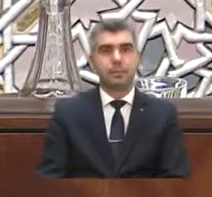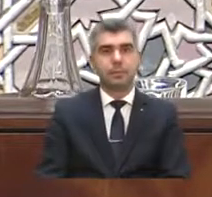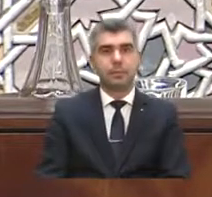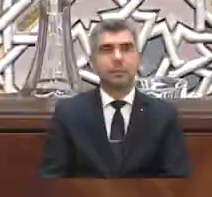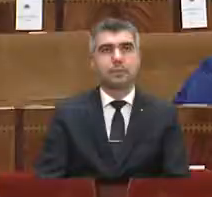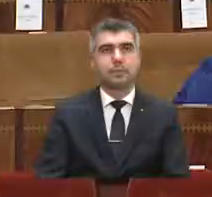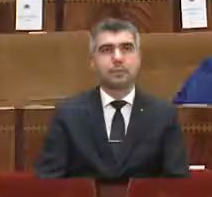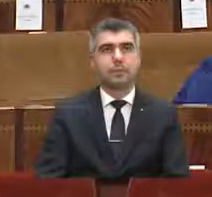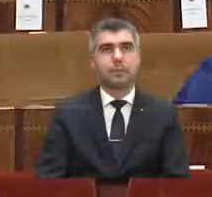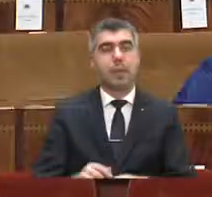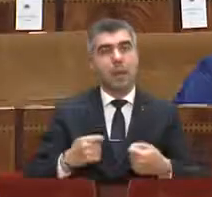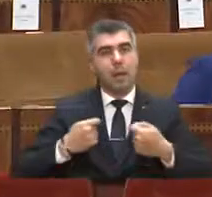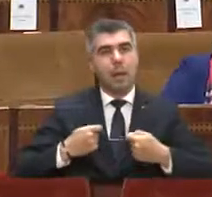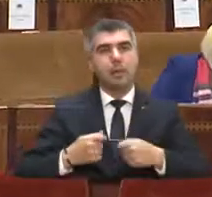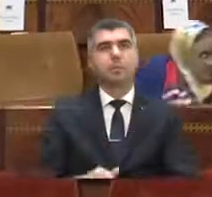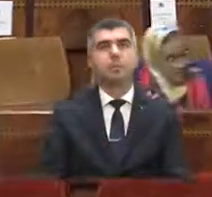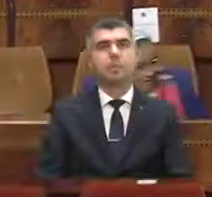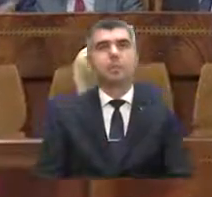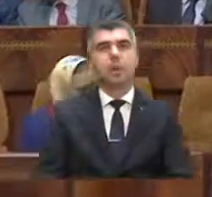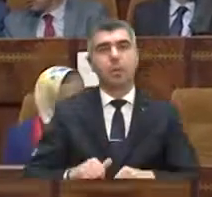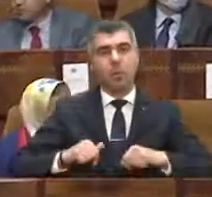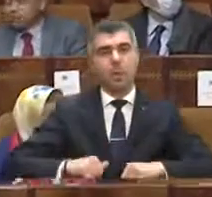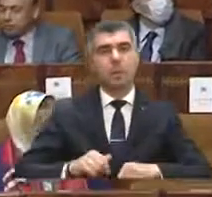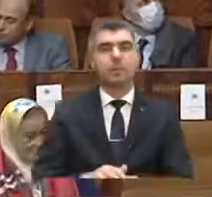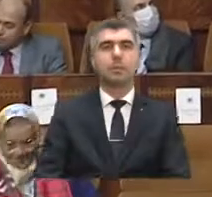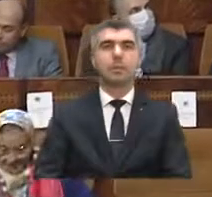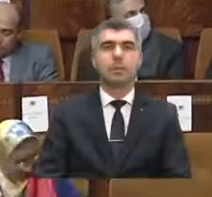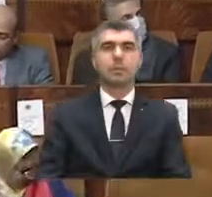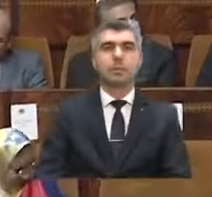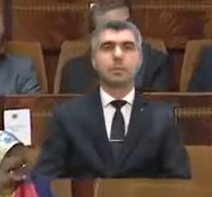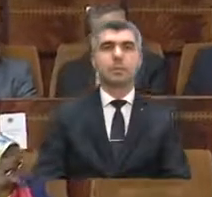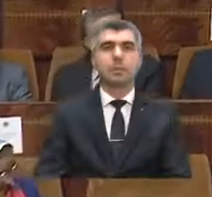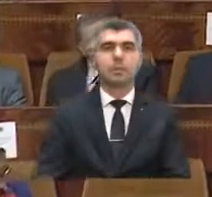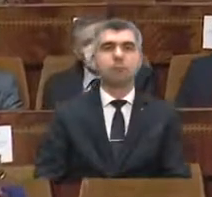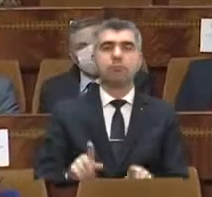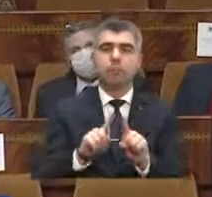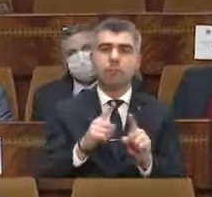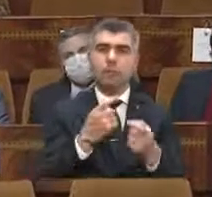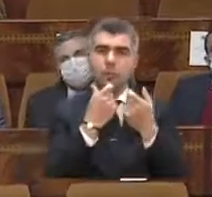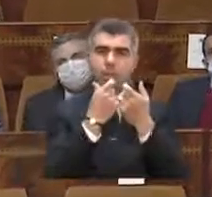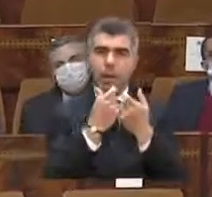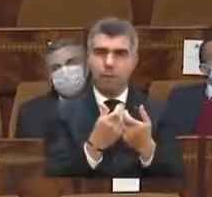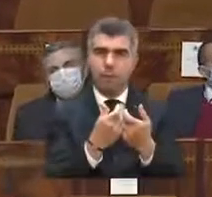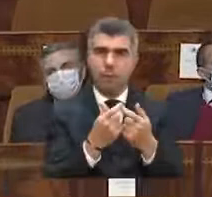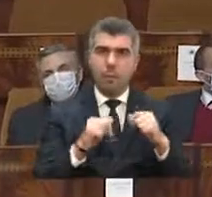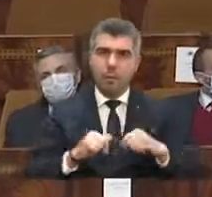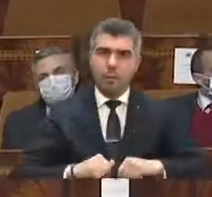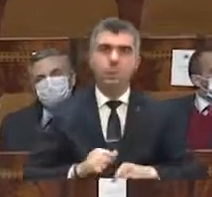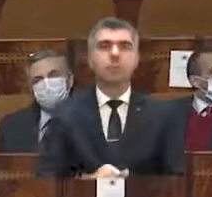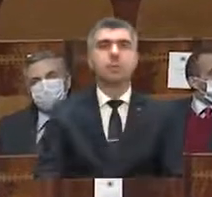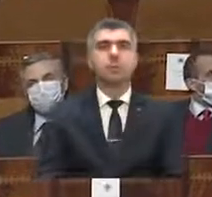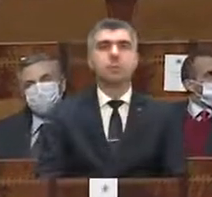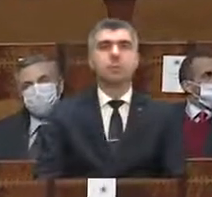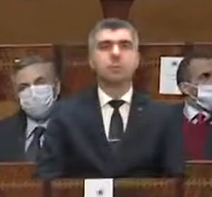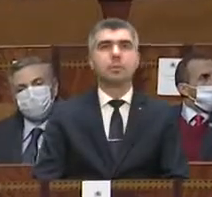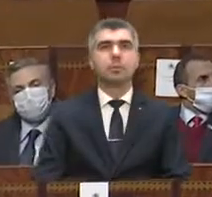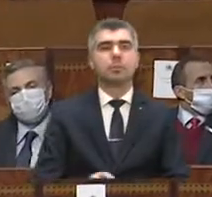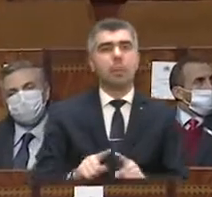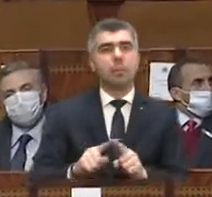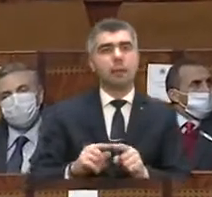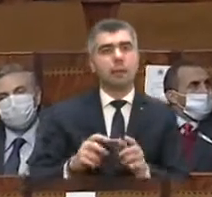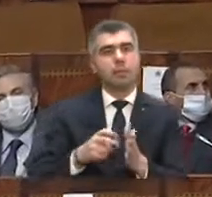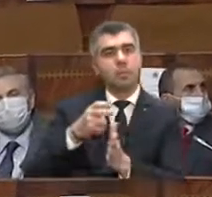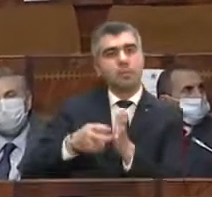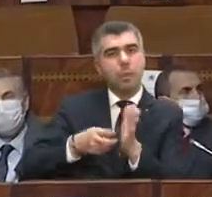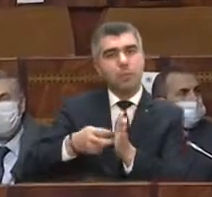السيدة الرئيسة، السيد الوزير، كنلاحظ السيد الوزير بأنه شبكة السكك